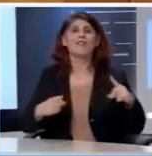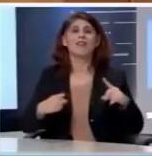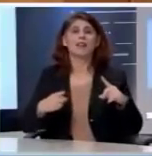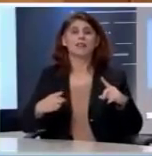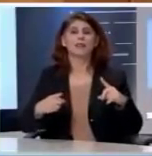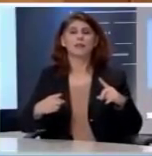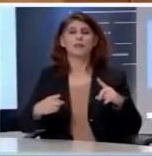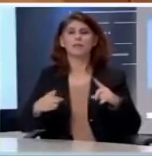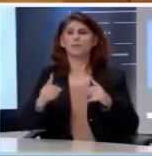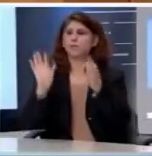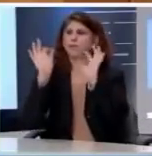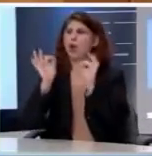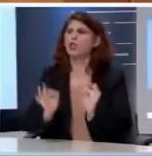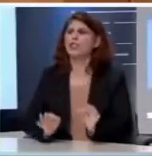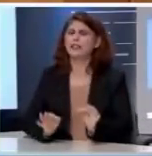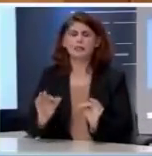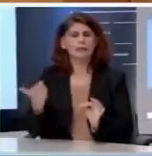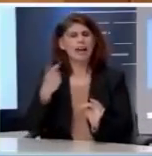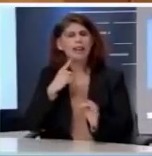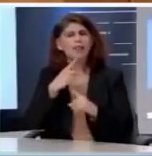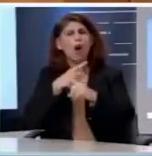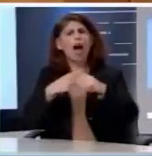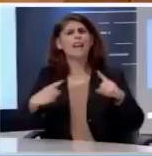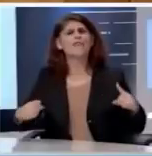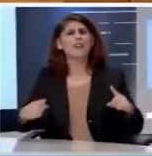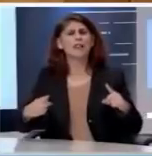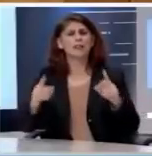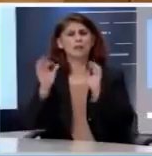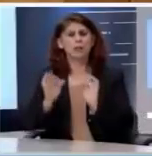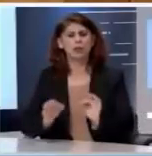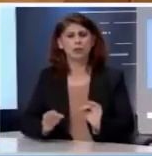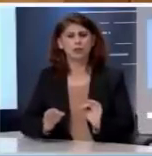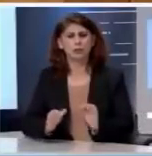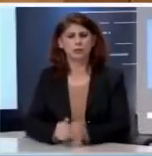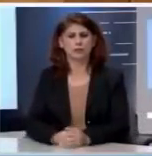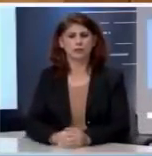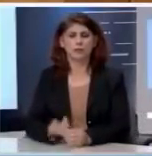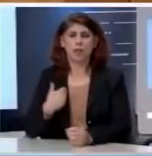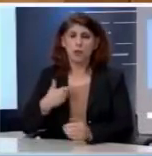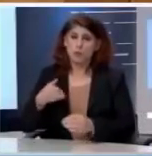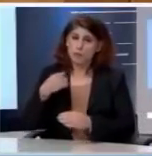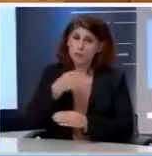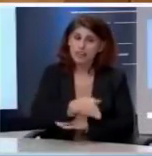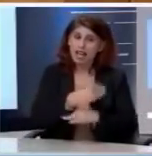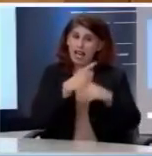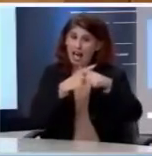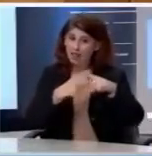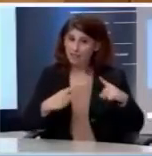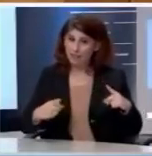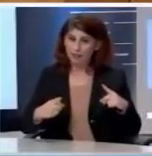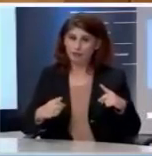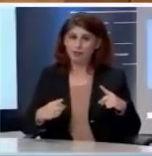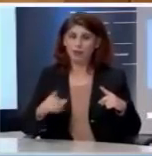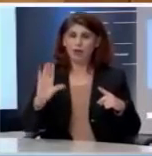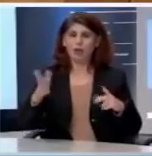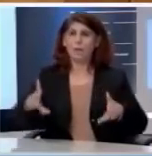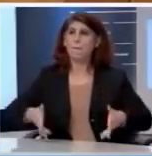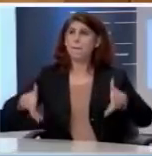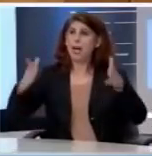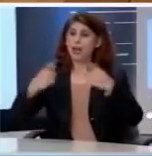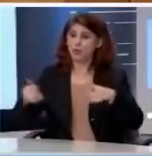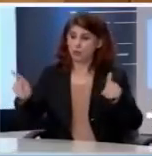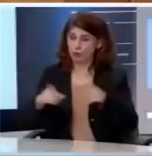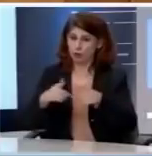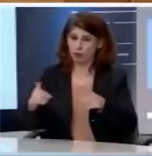Project. Τι ήταν το Harvard Project? Βασικά δεν γνωρίζω ακριβώς τι ήταν. Εγώ πήγα στο Harvard, όχι στο Μέγαρο Μουσικής